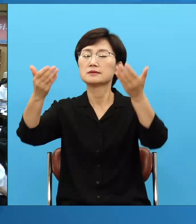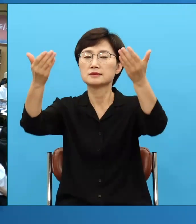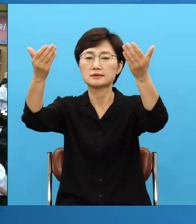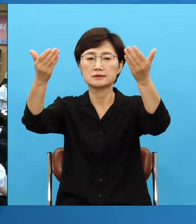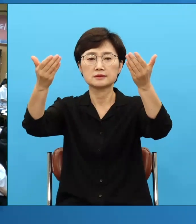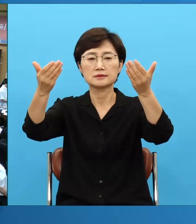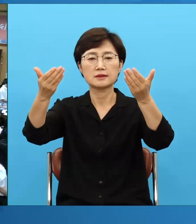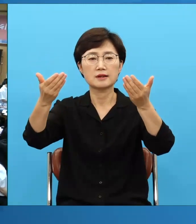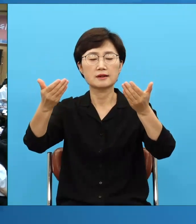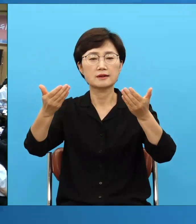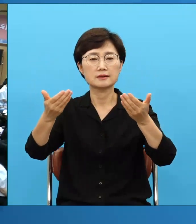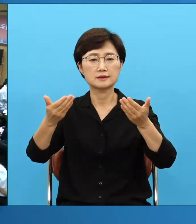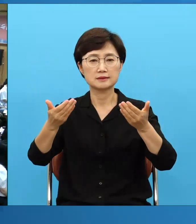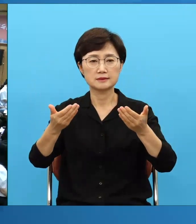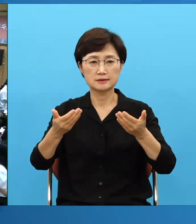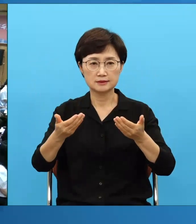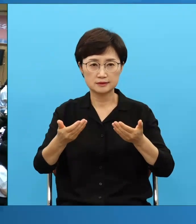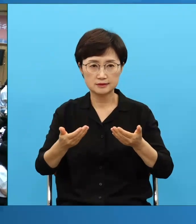시원케